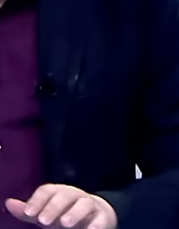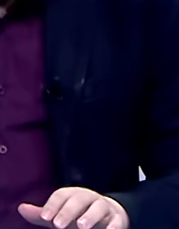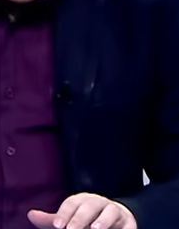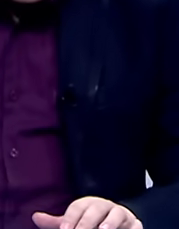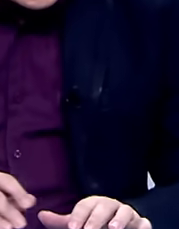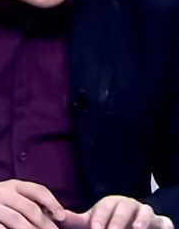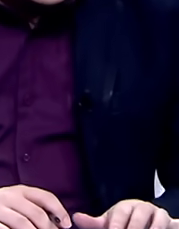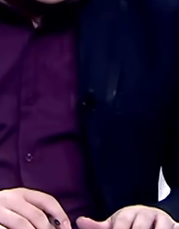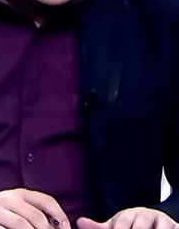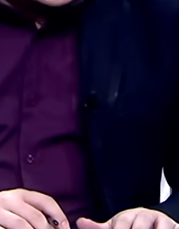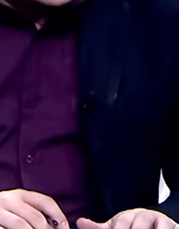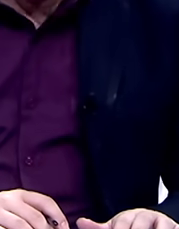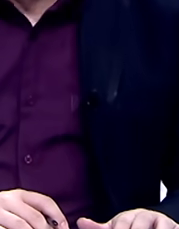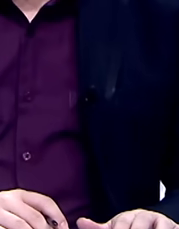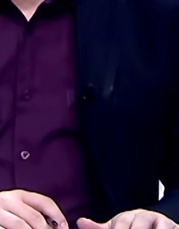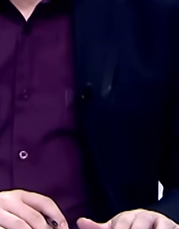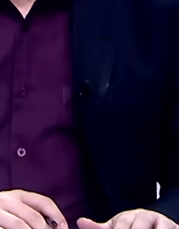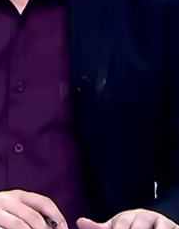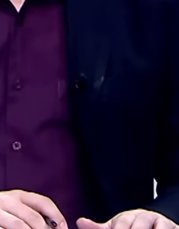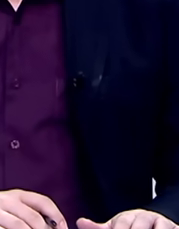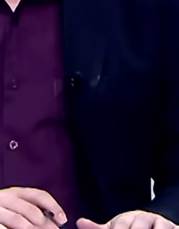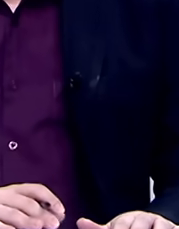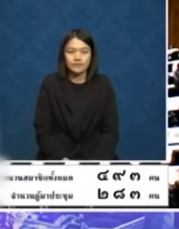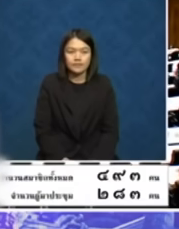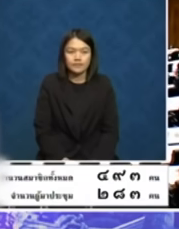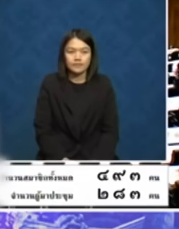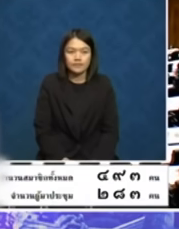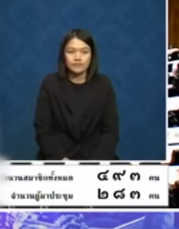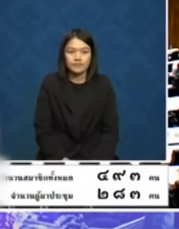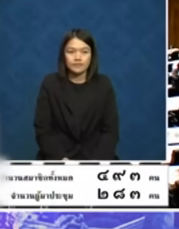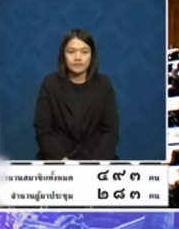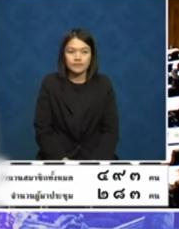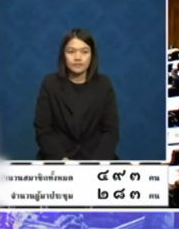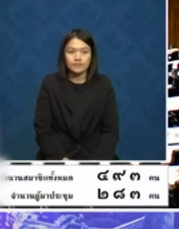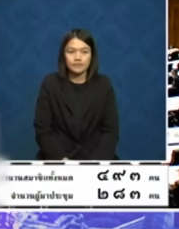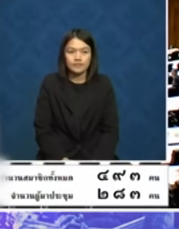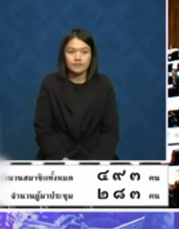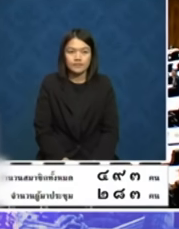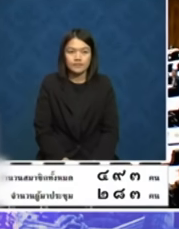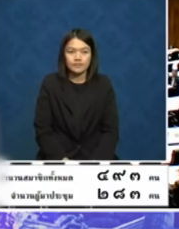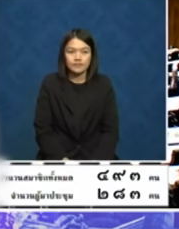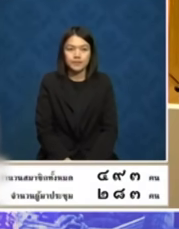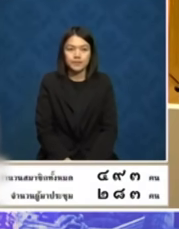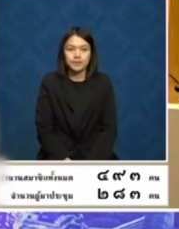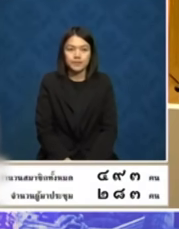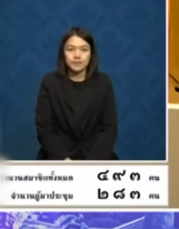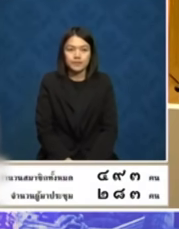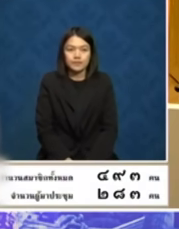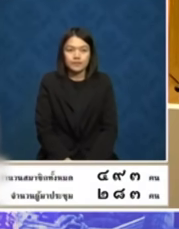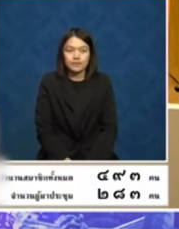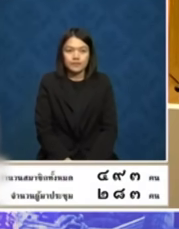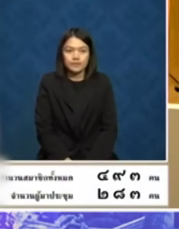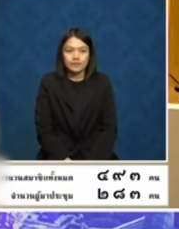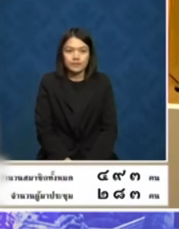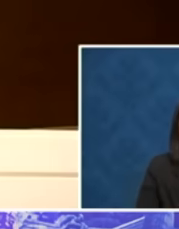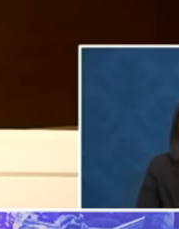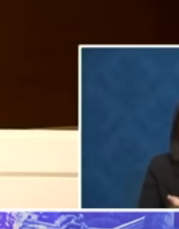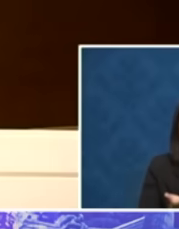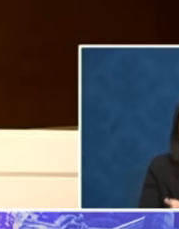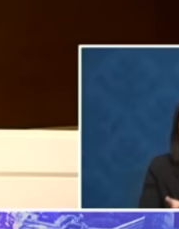าพรวมค่อนข้างราบรื่นนะฮะเดี๋ยวผมไปที่คุณสิริกัญญาก่อนดีกว่านะครับเป็นหัวหอกของพรรคพลังประชาชนพรรคประชาชนเ